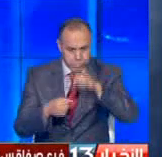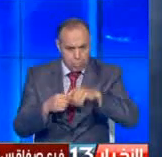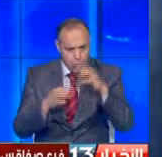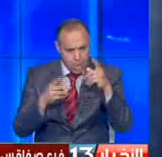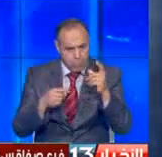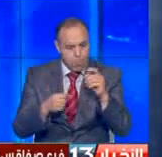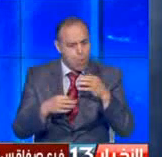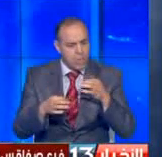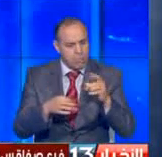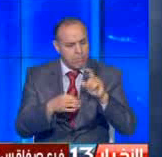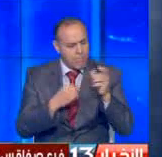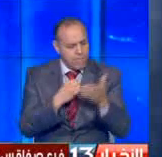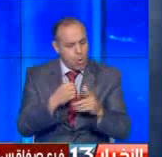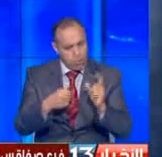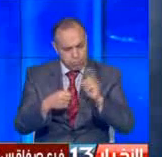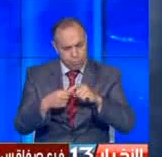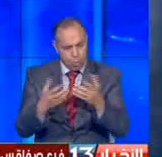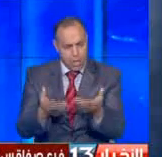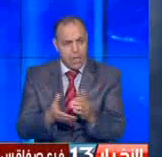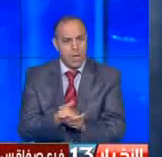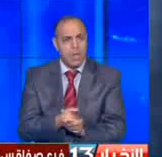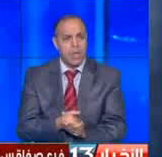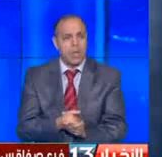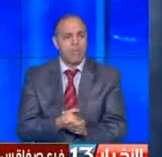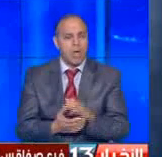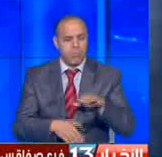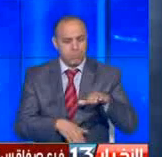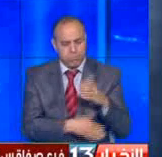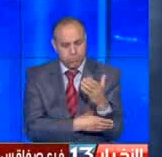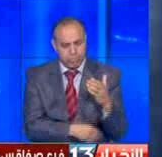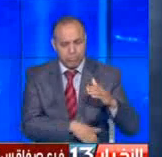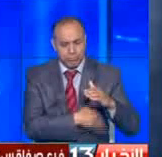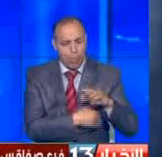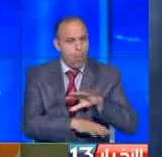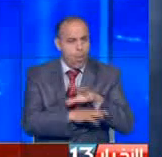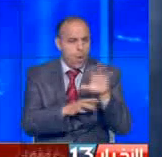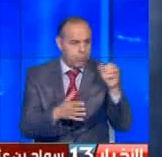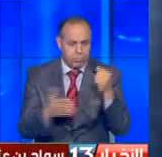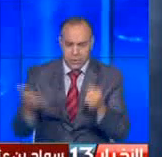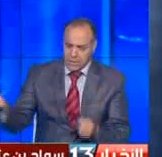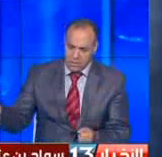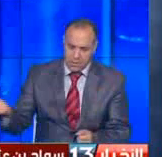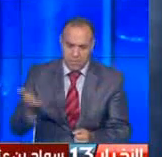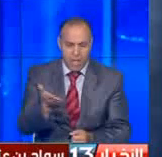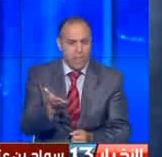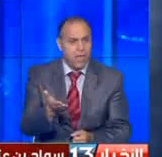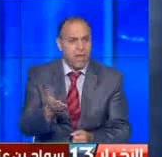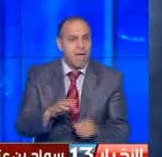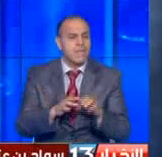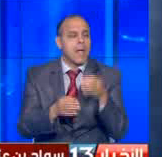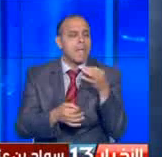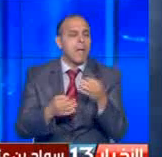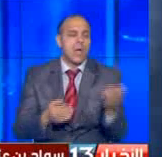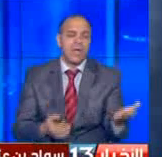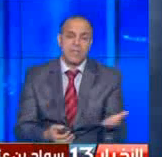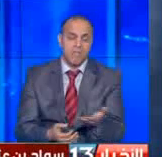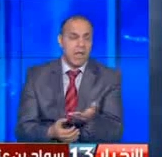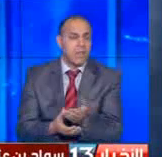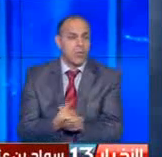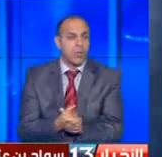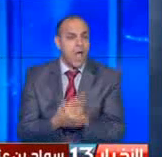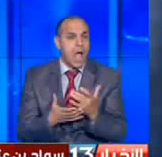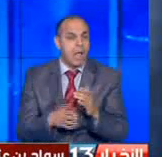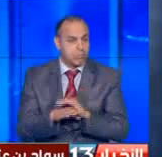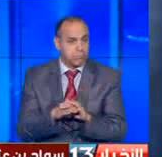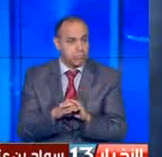مهندسين فلاحين رجال الاعمال بعد ولتنفيذ الدعوه مفتوحه هي الى كل العائله القضائيه الى كل من